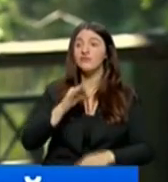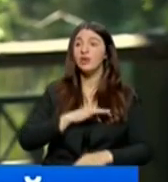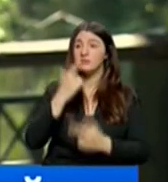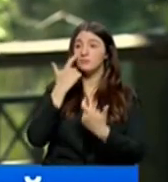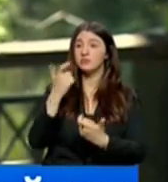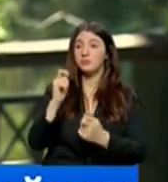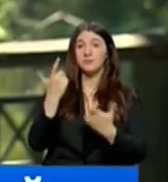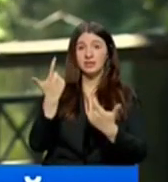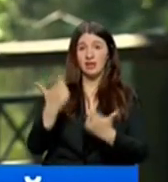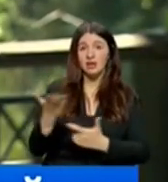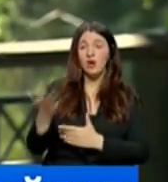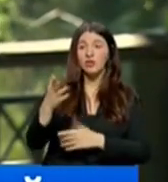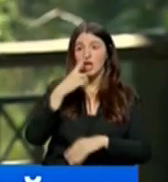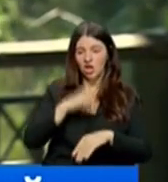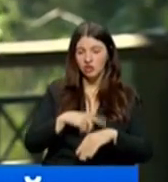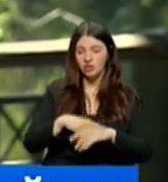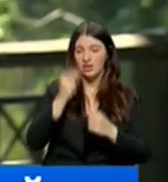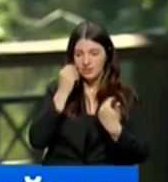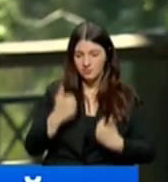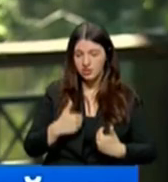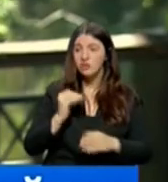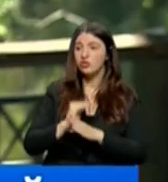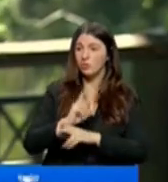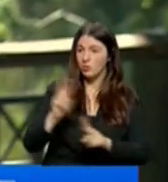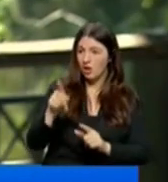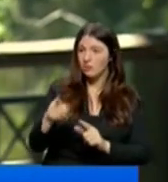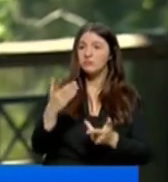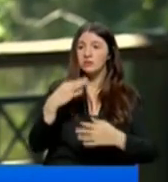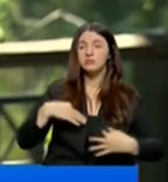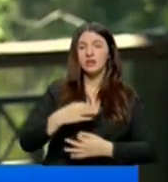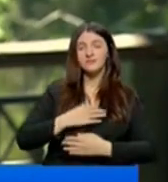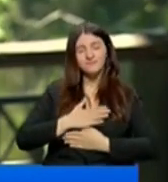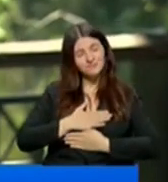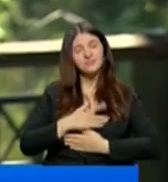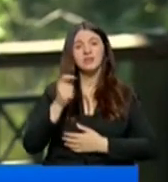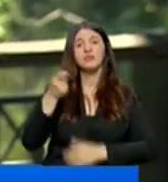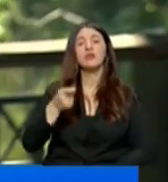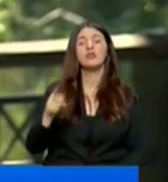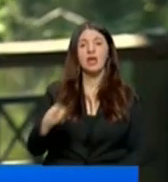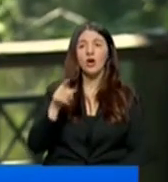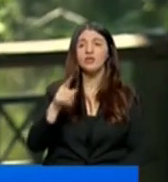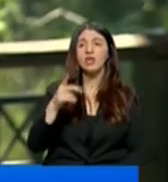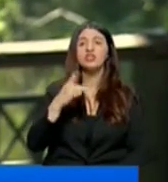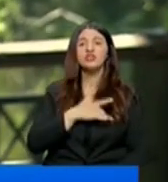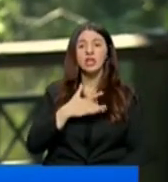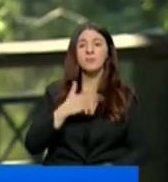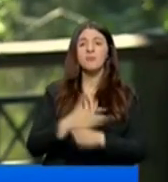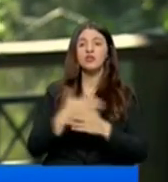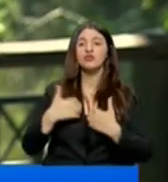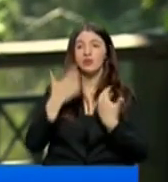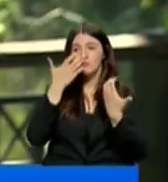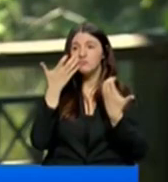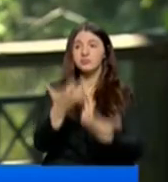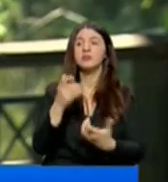bir organdır. Onların inançlarını, kimliklerini, yaşam tarzlarını hı hı, saygıyla karşılamak zorundadır. Onların can ve mal güvenliğini